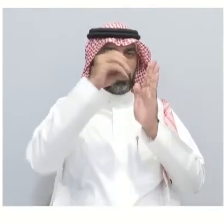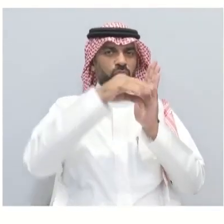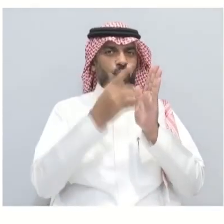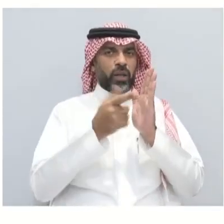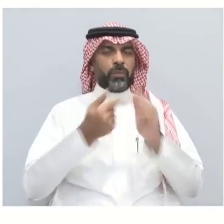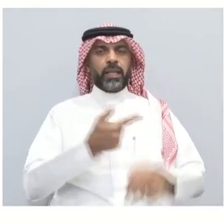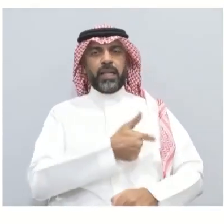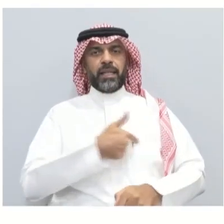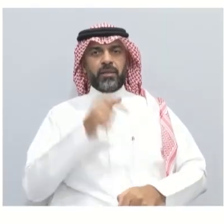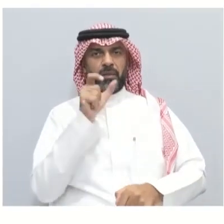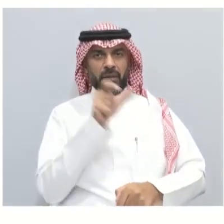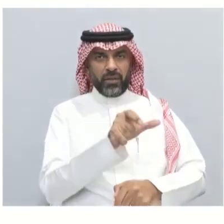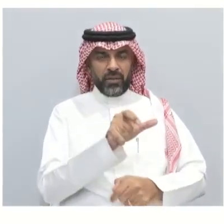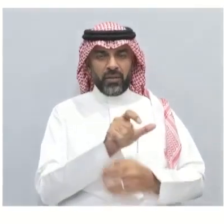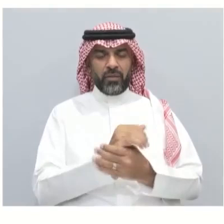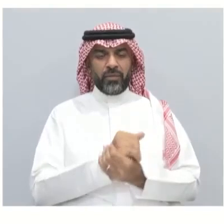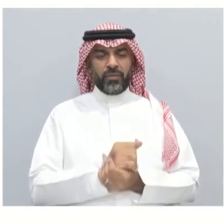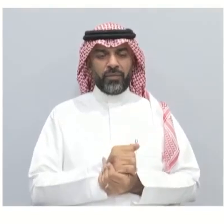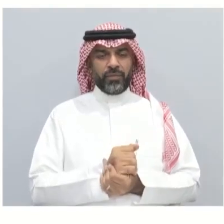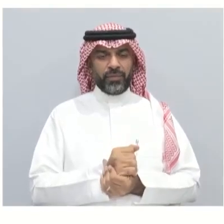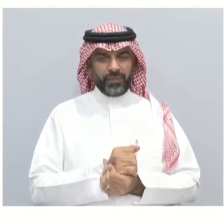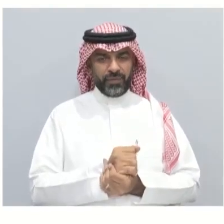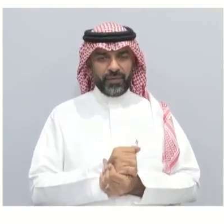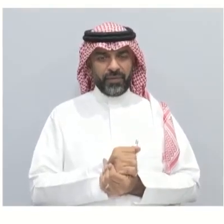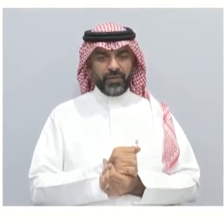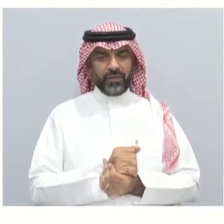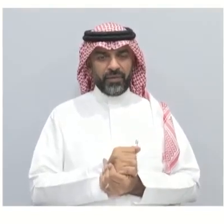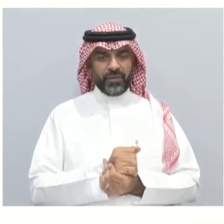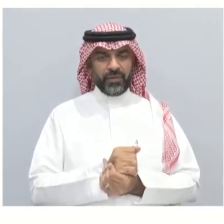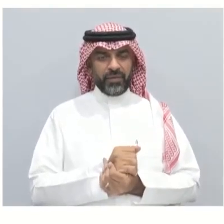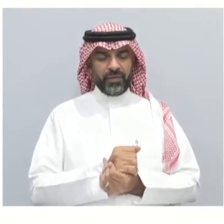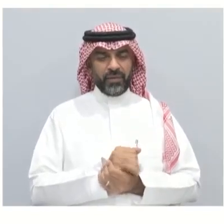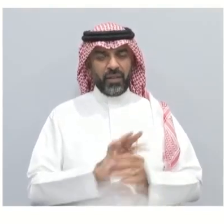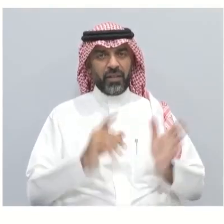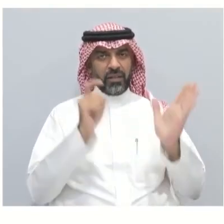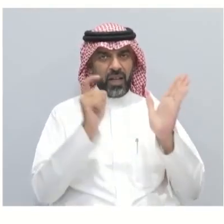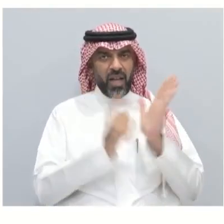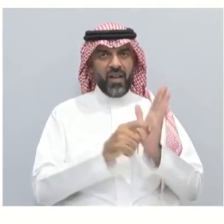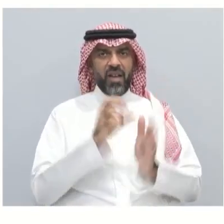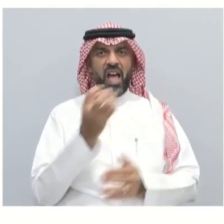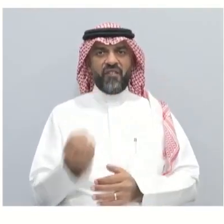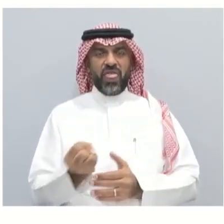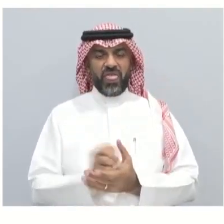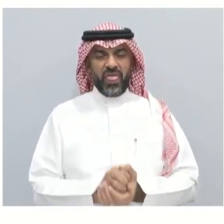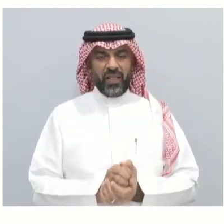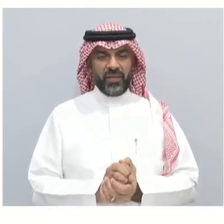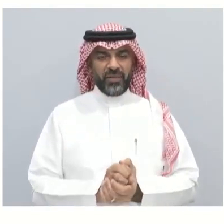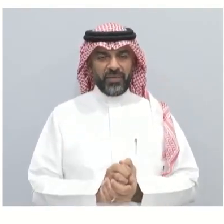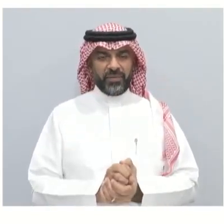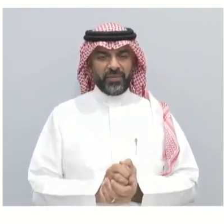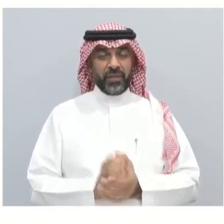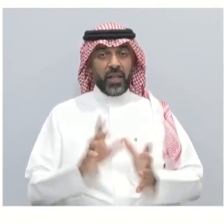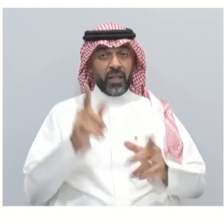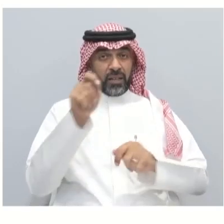اسم الملف له معنى بالمحتويات الملف ثم نضغط على زر حفظ